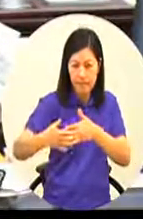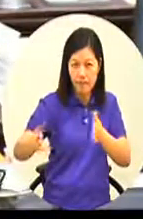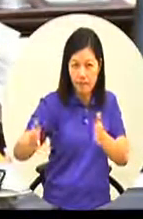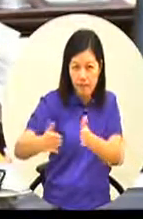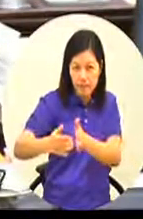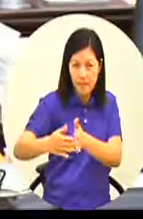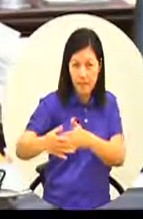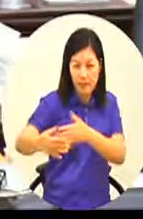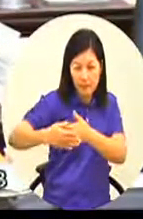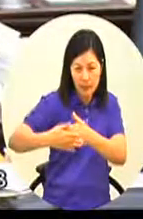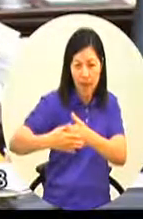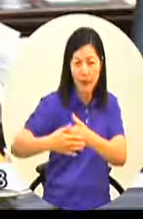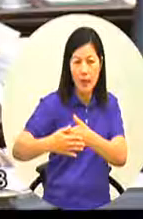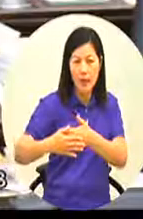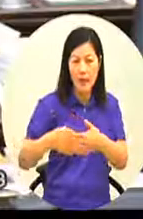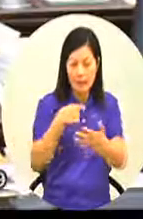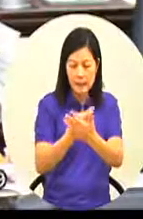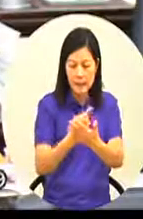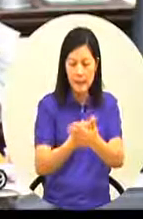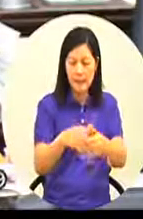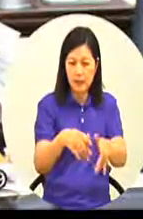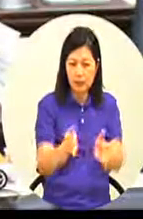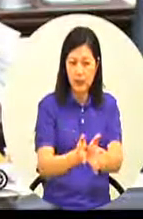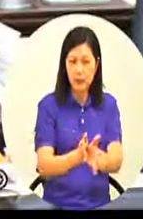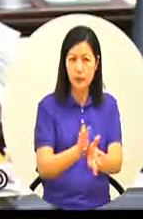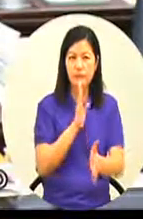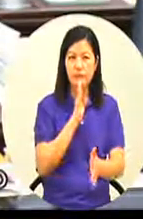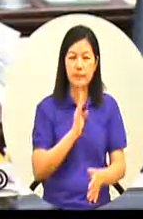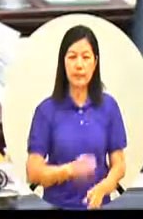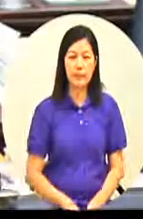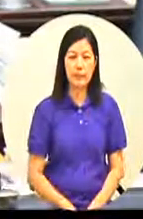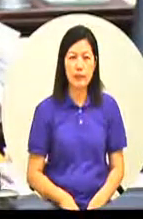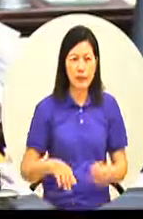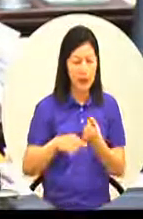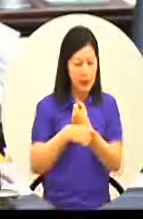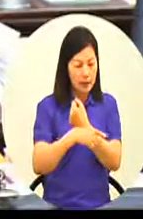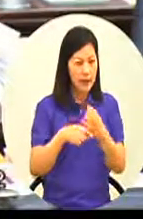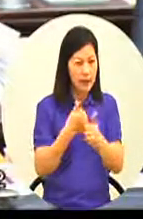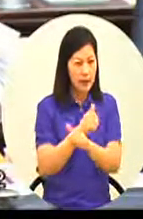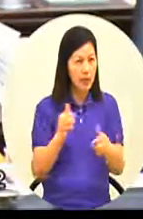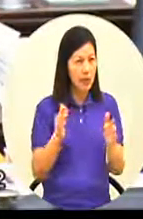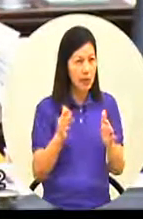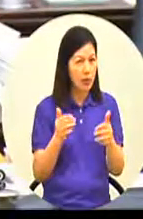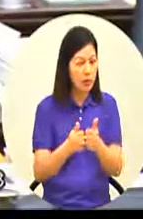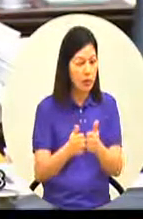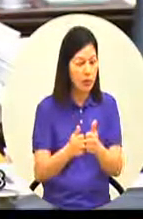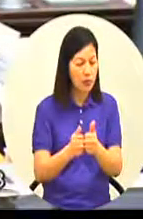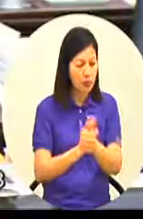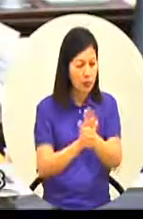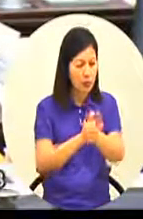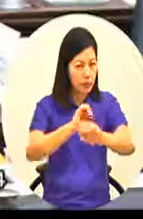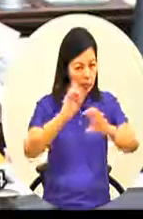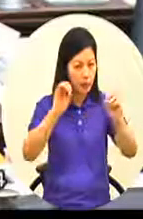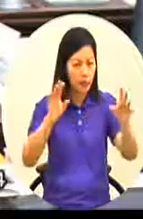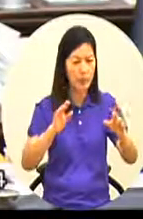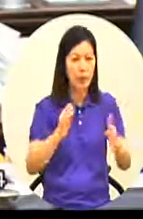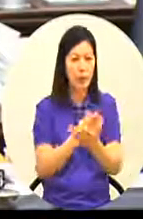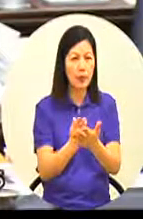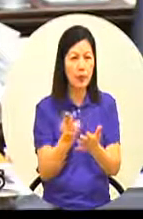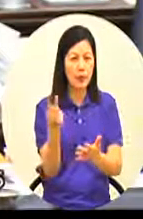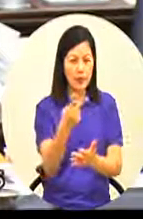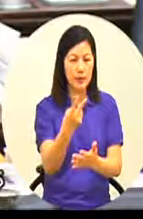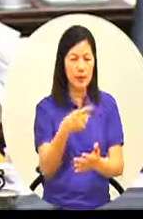分。哦，那其实所以我在看研考会我们这一次推动的。大概两大类的这个所谓的